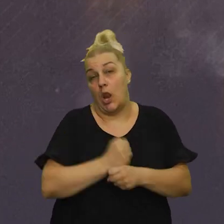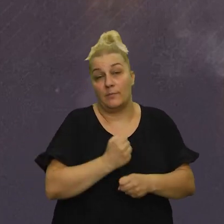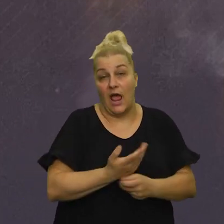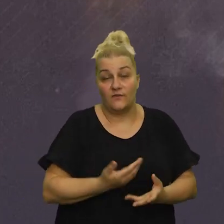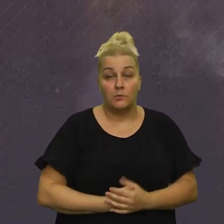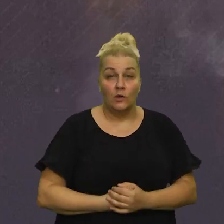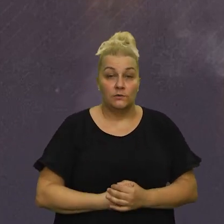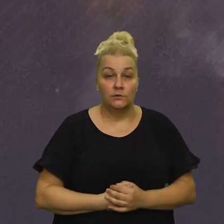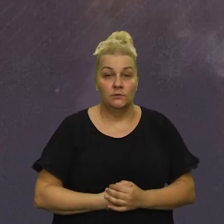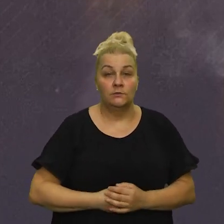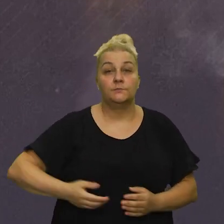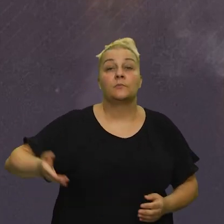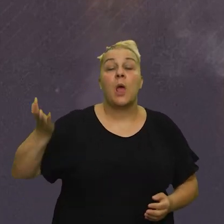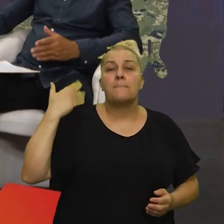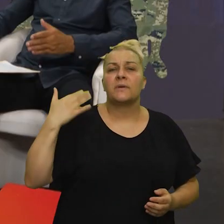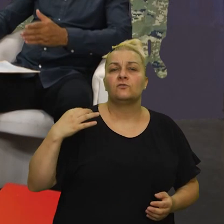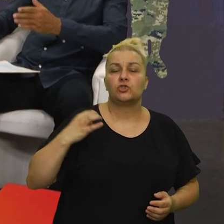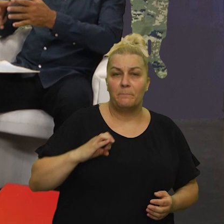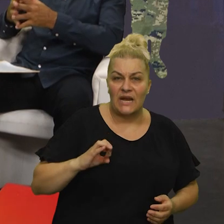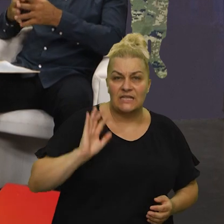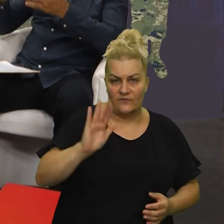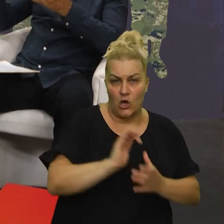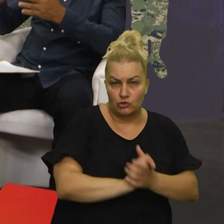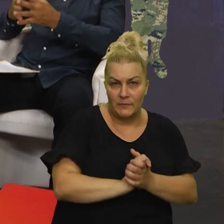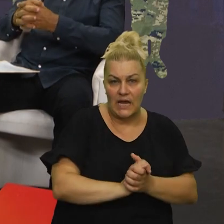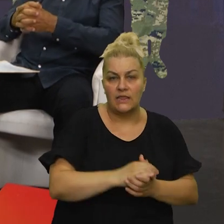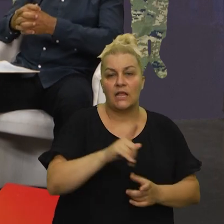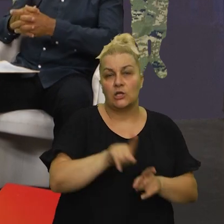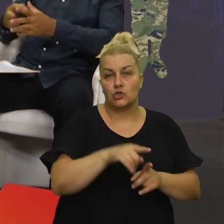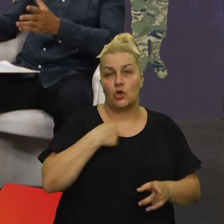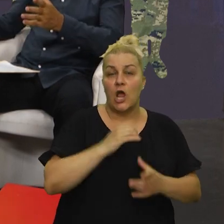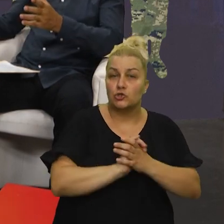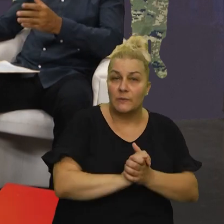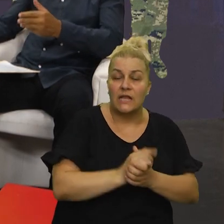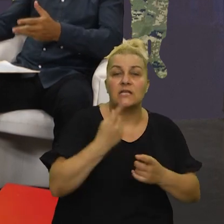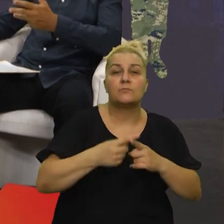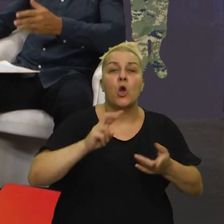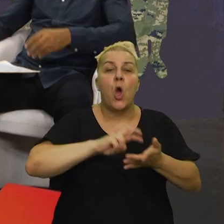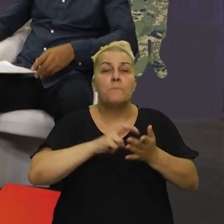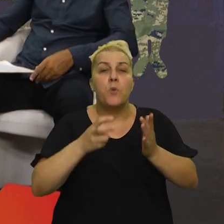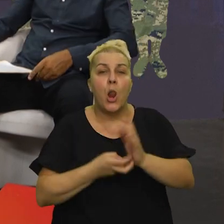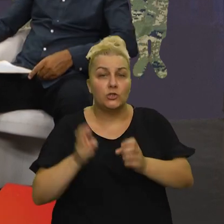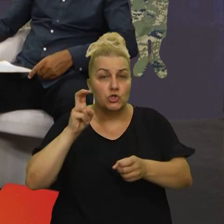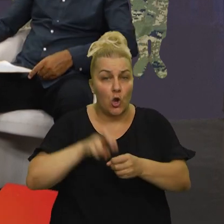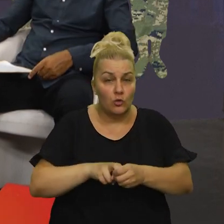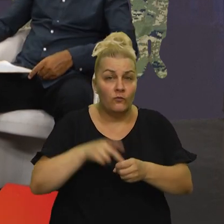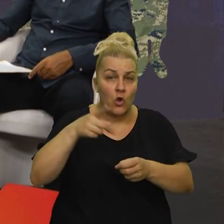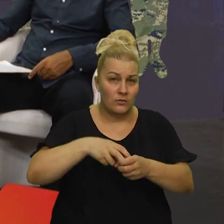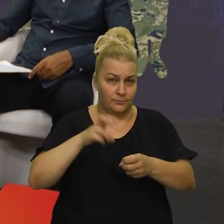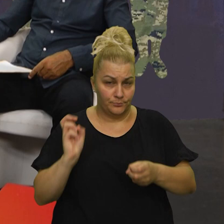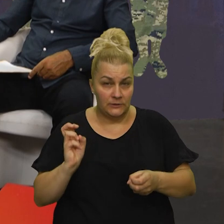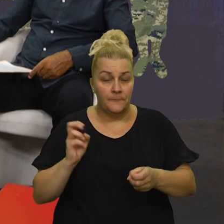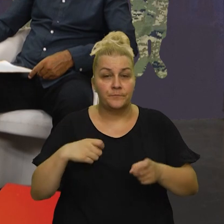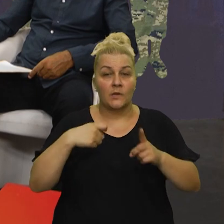odradimo. Da, bivši predsjednik, vaš prijatelj i naš uvijek prijatelj, jasno, zbog političkog angažmana je odstupio naš